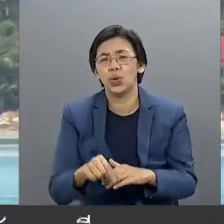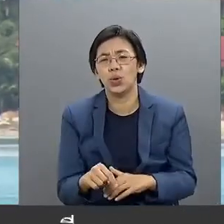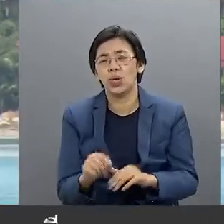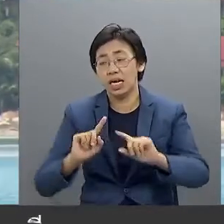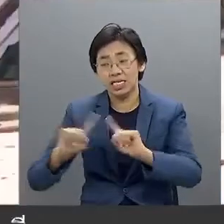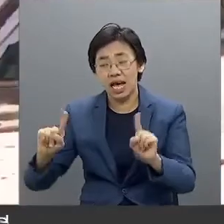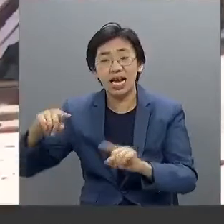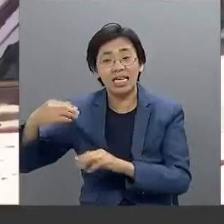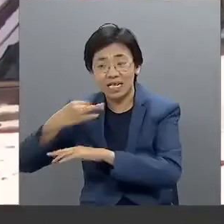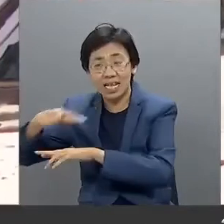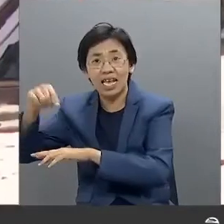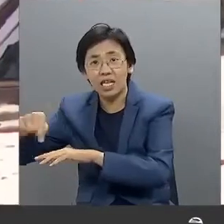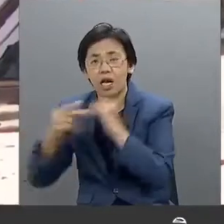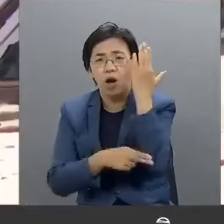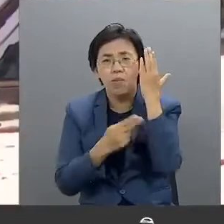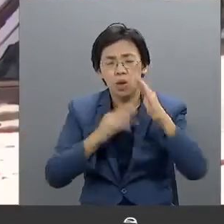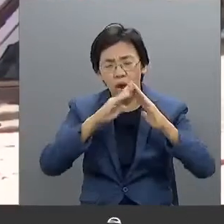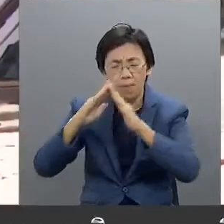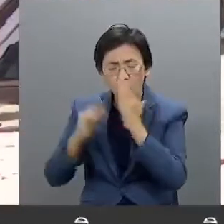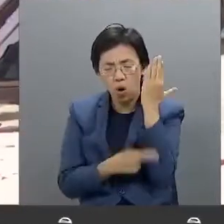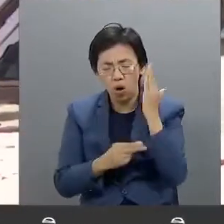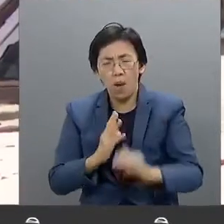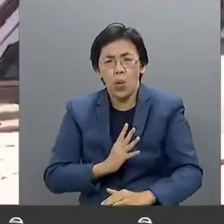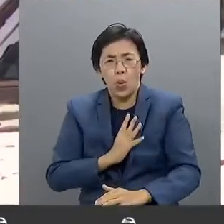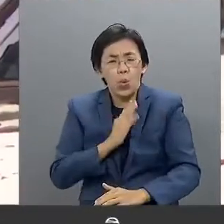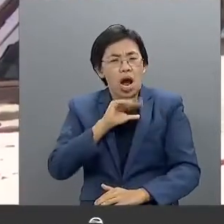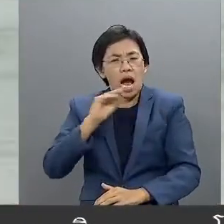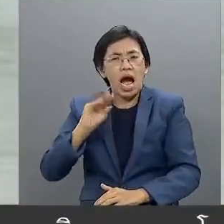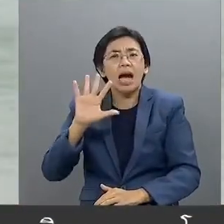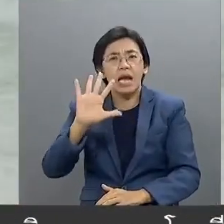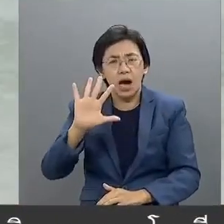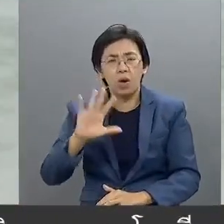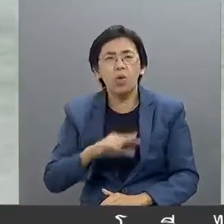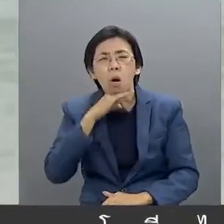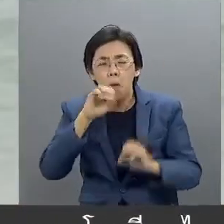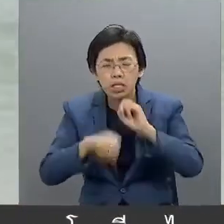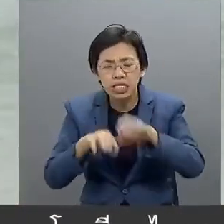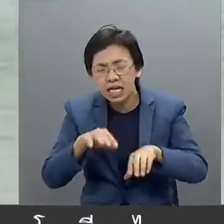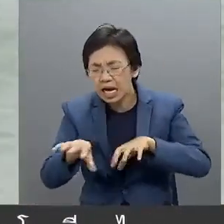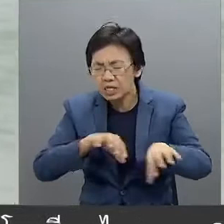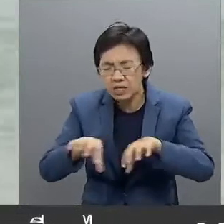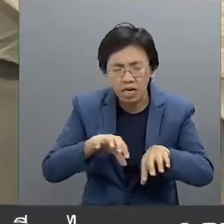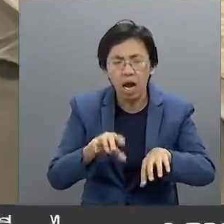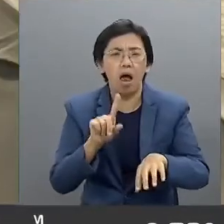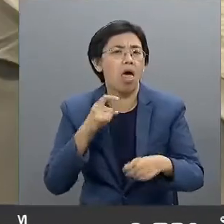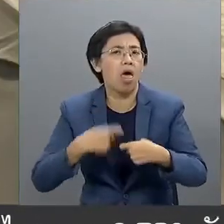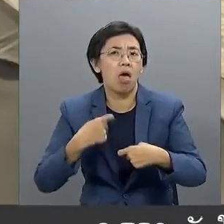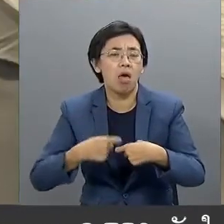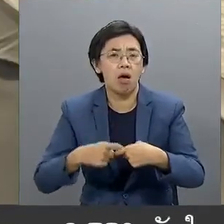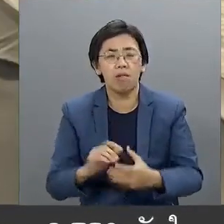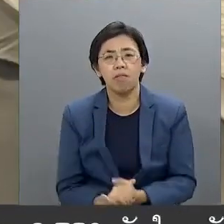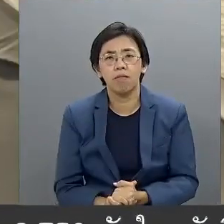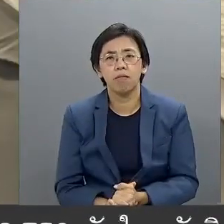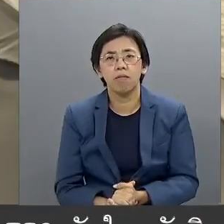ก็มีโรงแรมระดับ5ดาวตั้งอยู่ค่ะการจัดการขยะบนหาดอาจจะเข้าไปไม่ถึงในเมื่อสมุยกำลังเดินหน้าเ